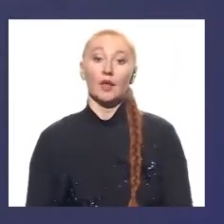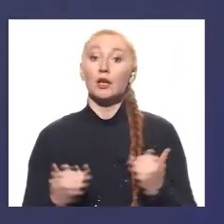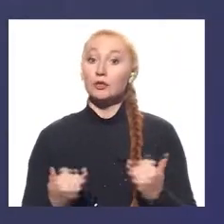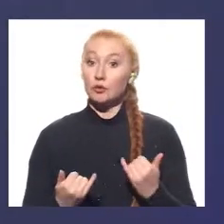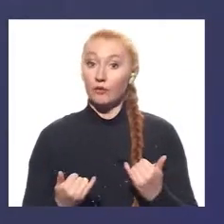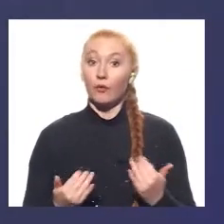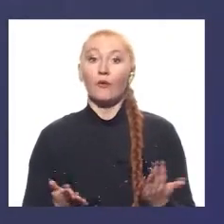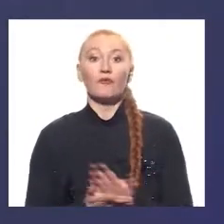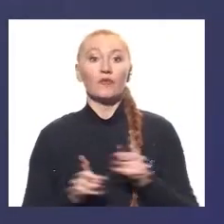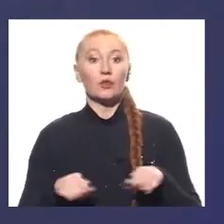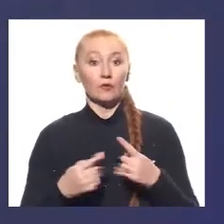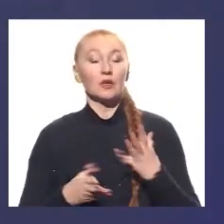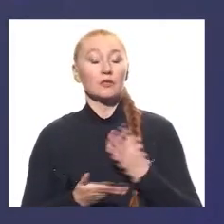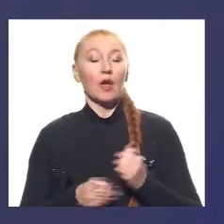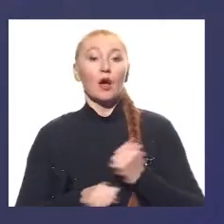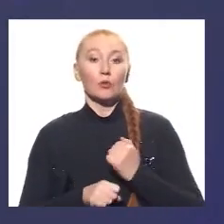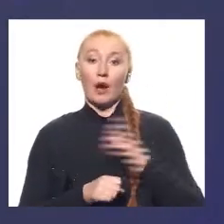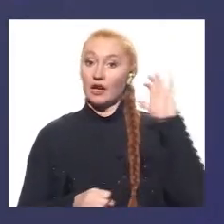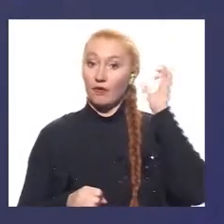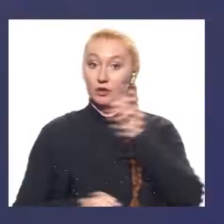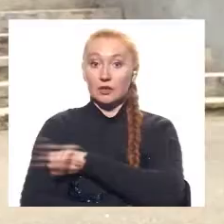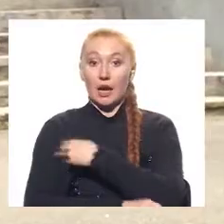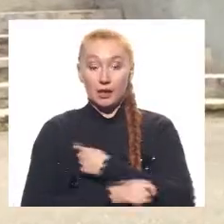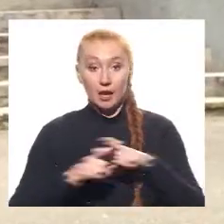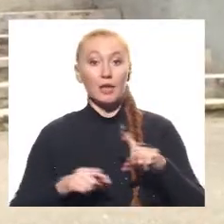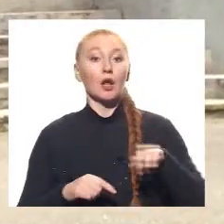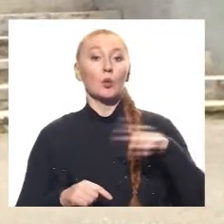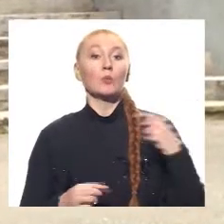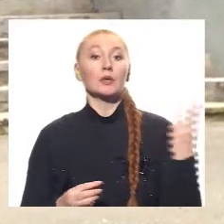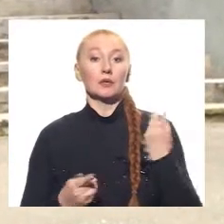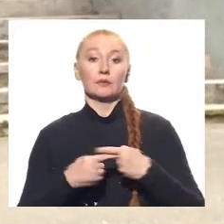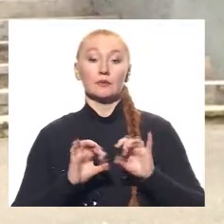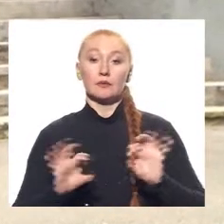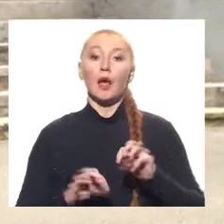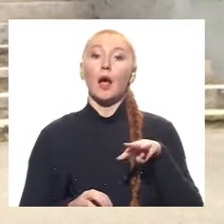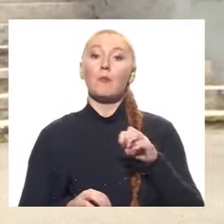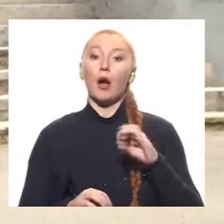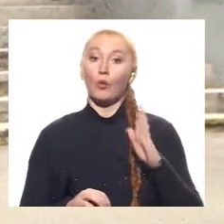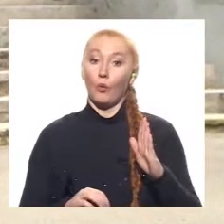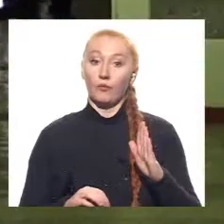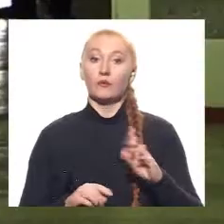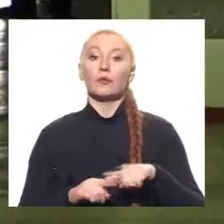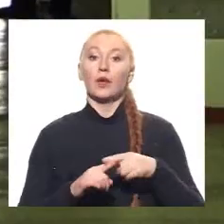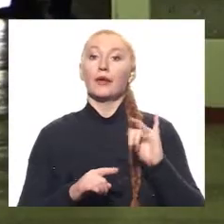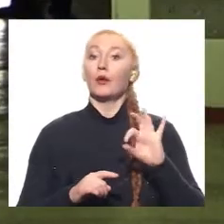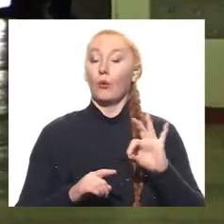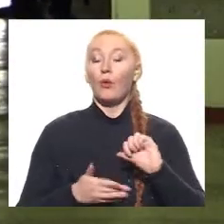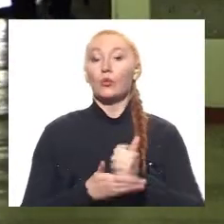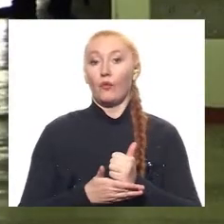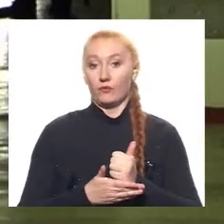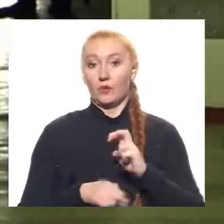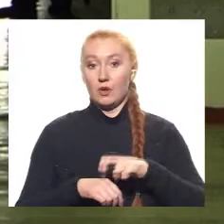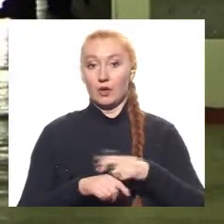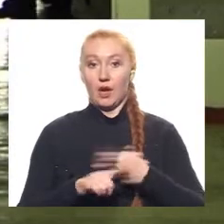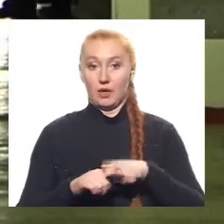Сьогодні відновила свою роботу Криворізька міська лікарня номер 3. Про це розповів Андрій Маков, виконуючий обов'язки головного лікаря